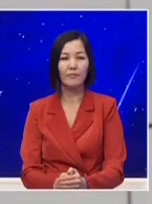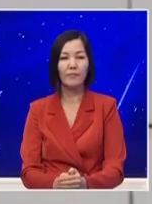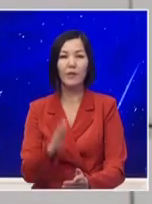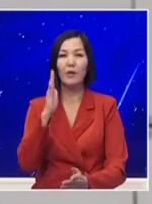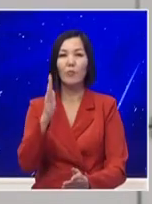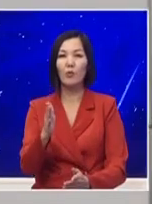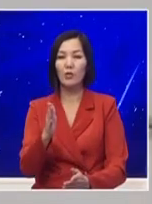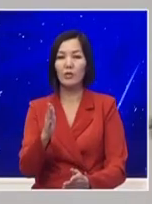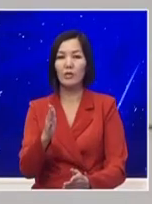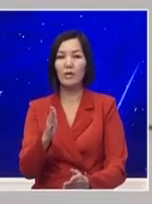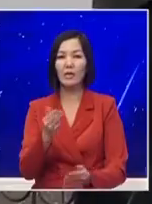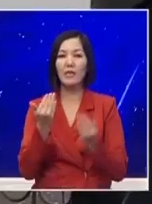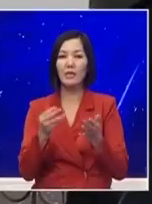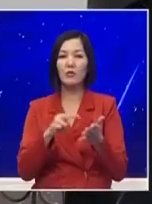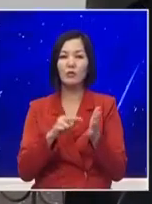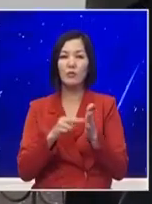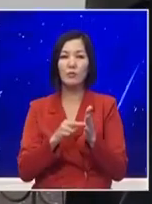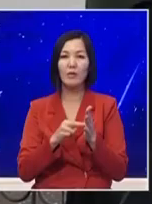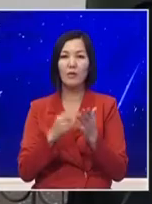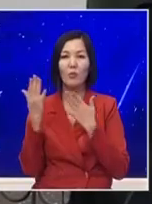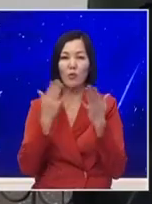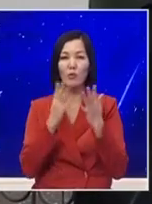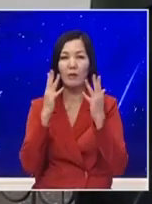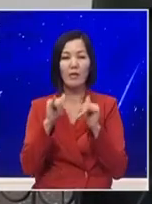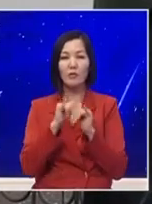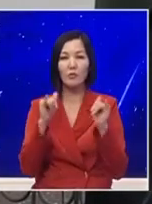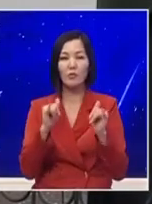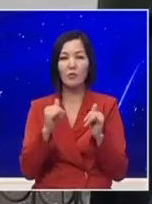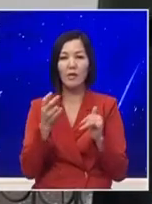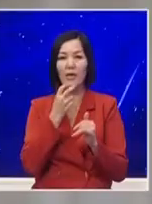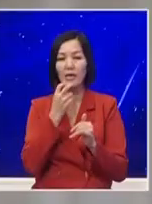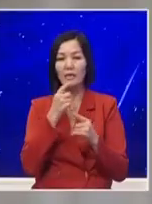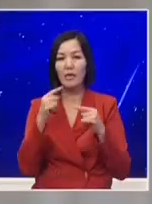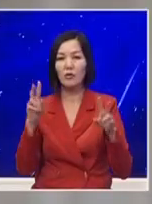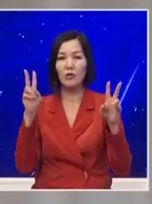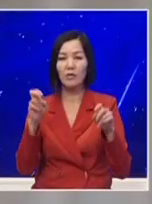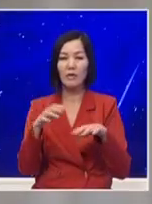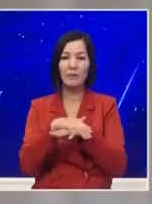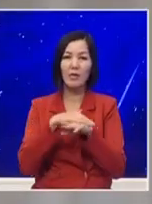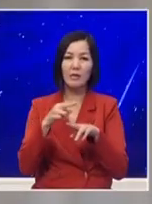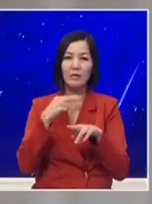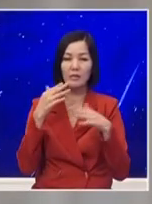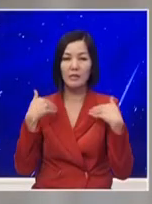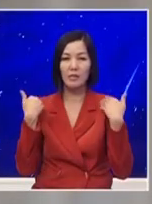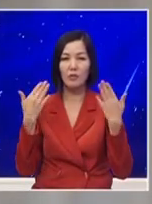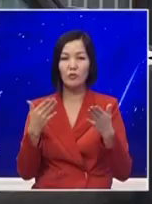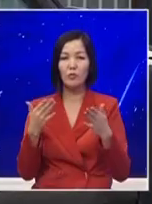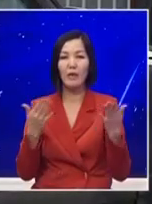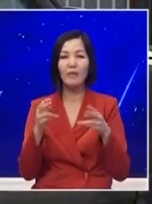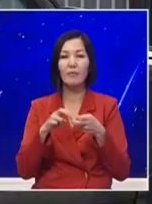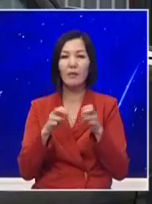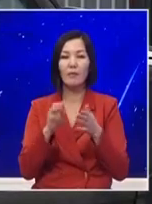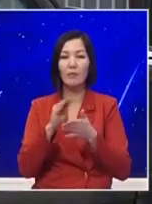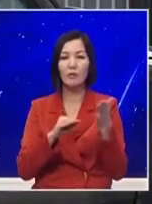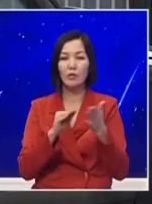Болашақ фармацевттің ендігі жоспары тек оқырман санын көбейту ғана емес. Әзіл арқылы түрлі тақырыптарды халық назарына ұсыну. Қандай мәселелерді жазу